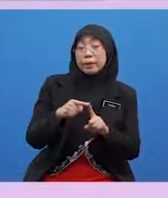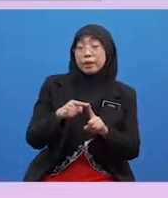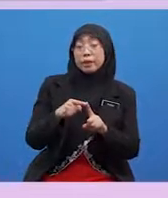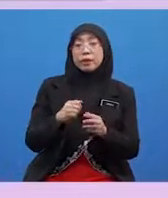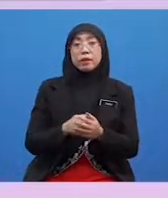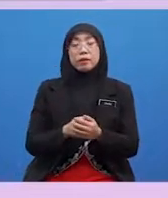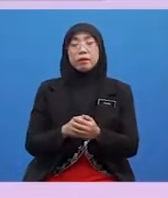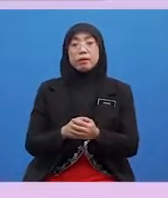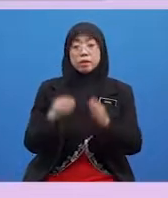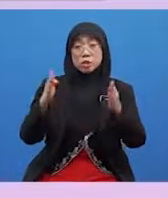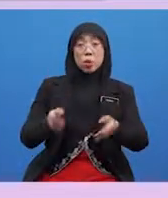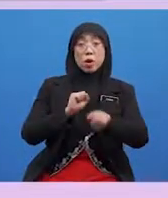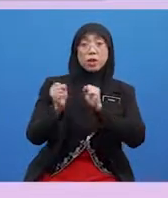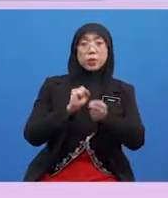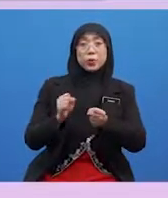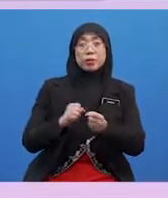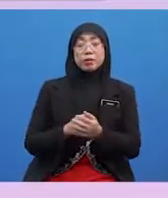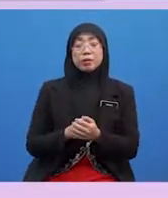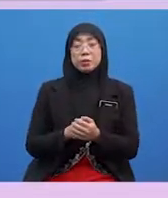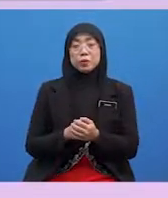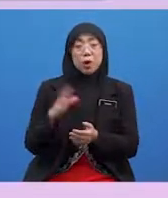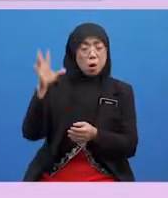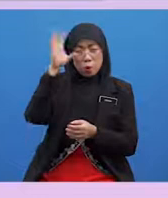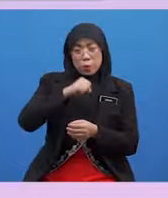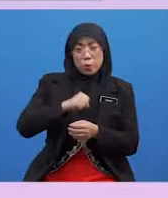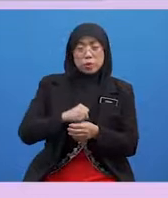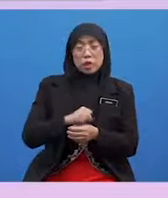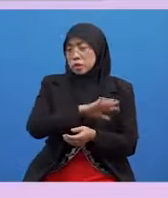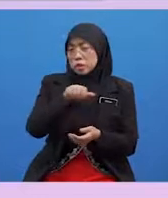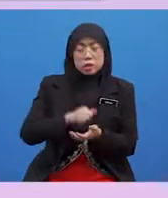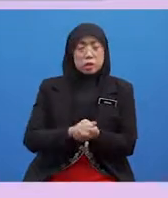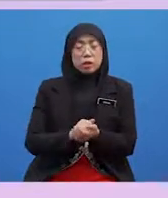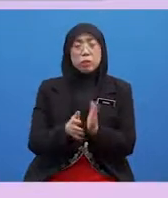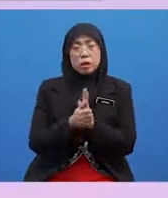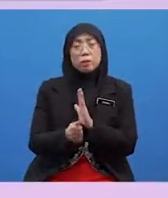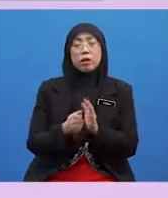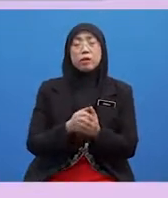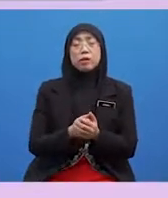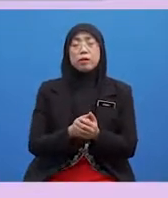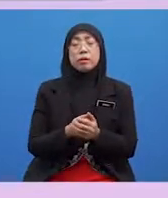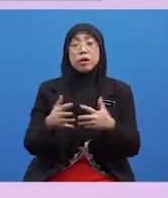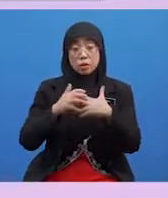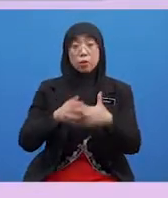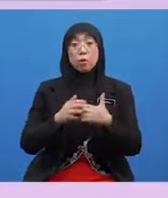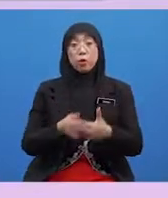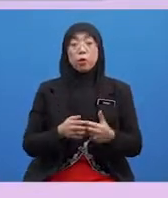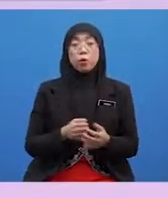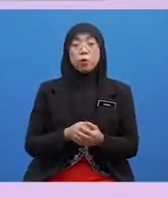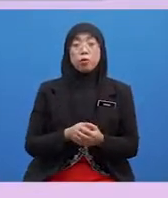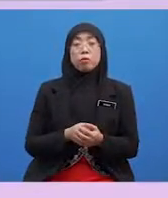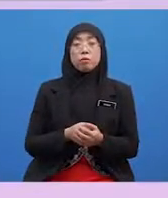untuk mencetuskan perubahan yang terbaik terhadap prestasi atlet dalam sukan.